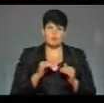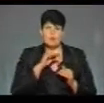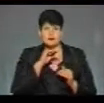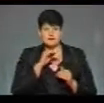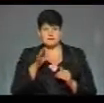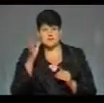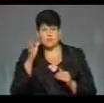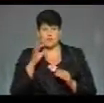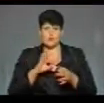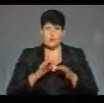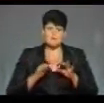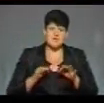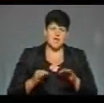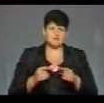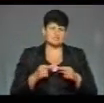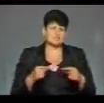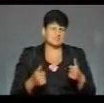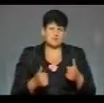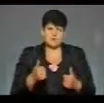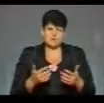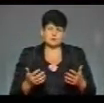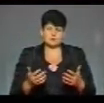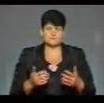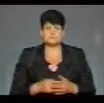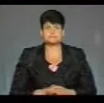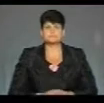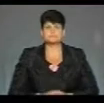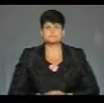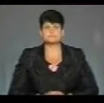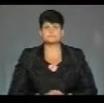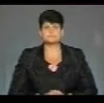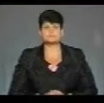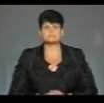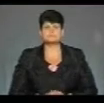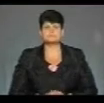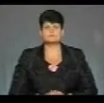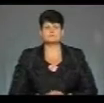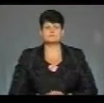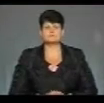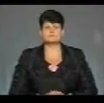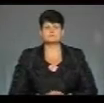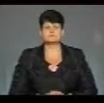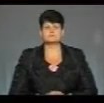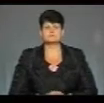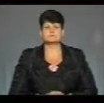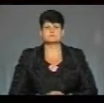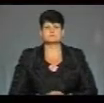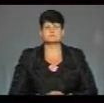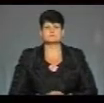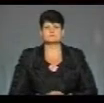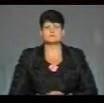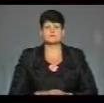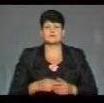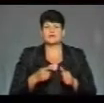в олімпіадах, в різних конкурсах. Анжела Шова, Марта Журавель. Новини на Суспільному. Тернопіль.